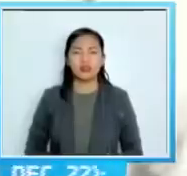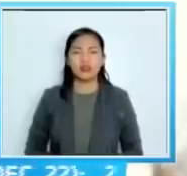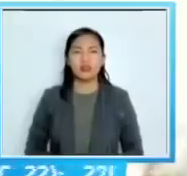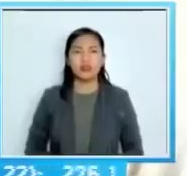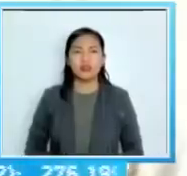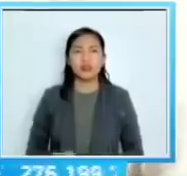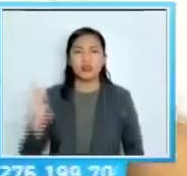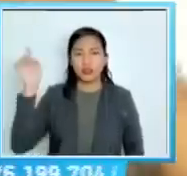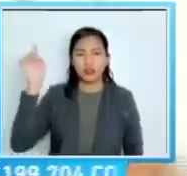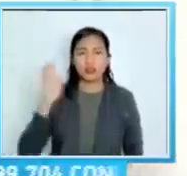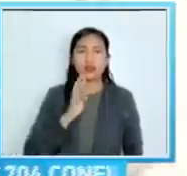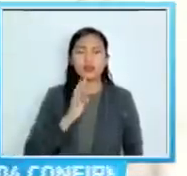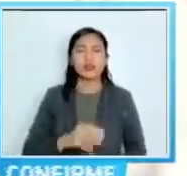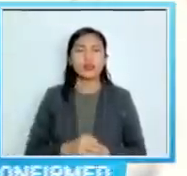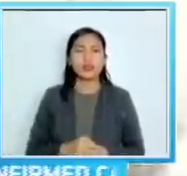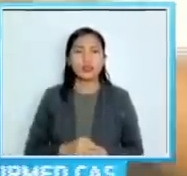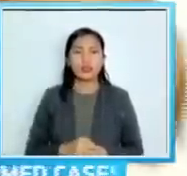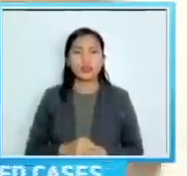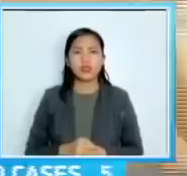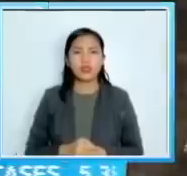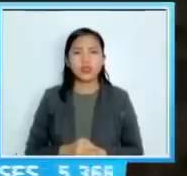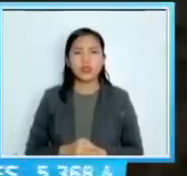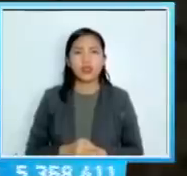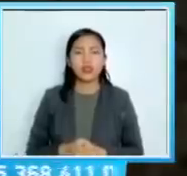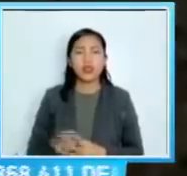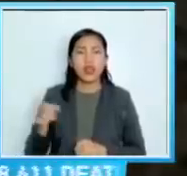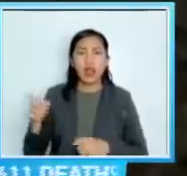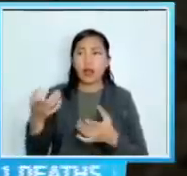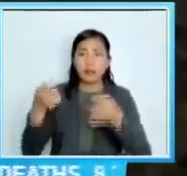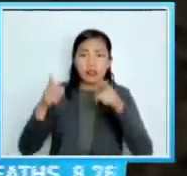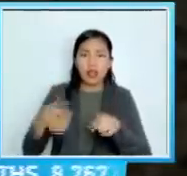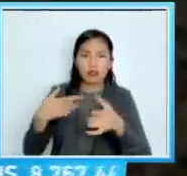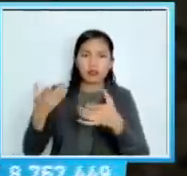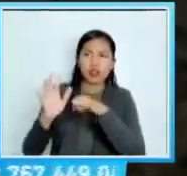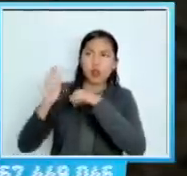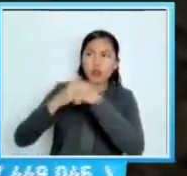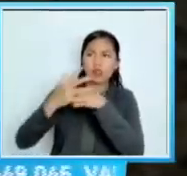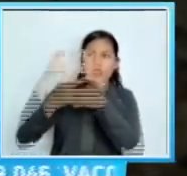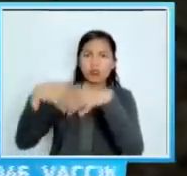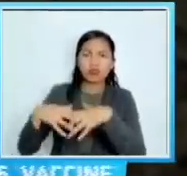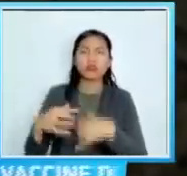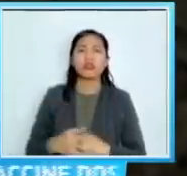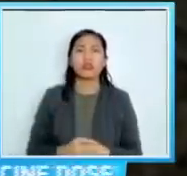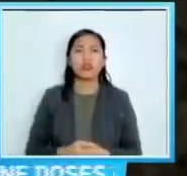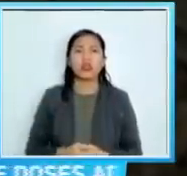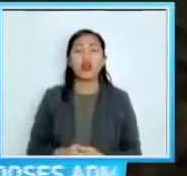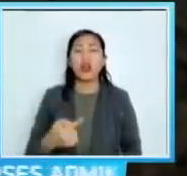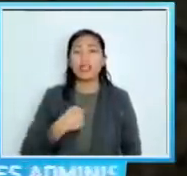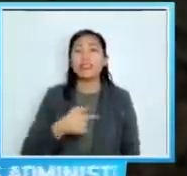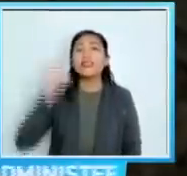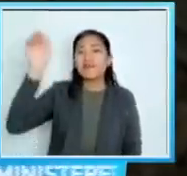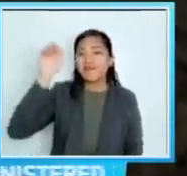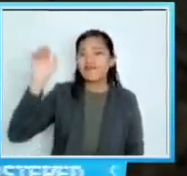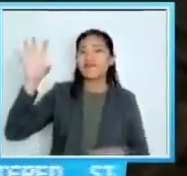kuan yung barong-barong kang singan ni. Trapal. Ako po ay nanawagan sa ating Presidente